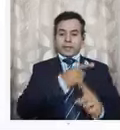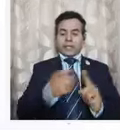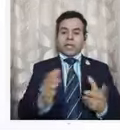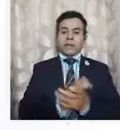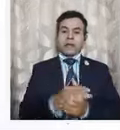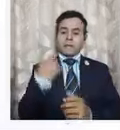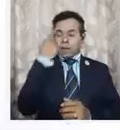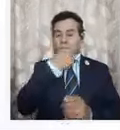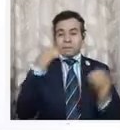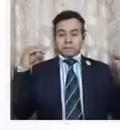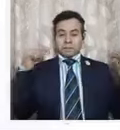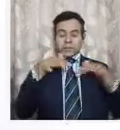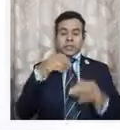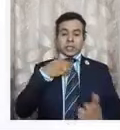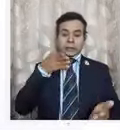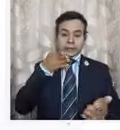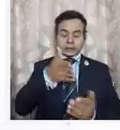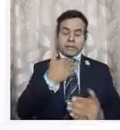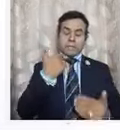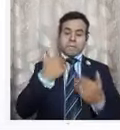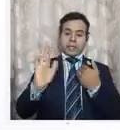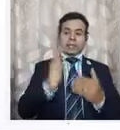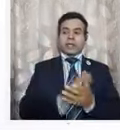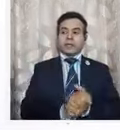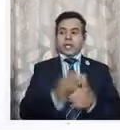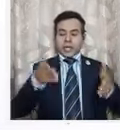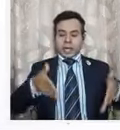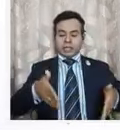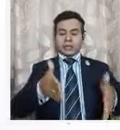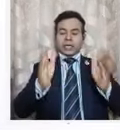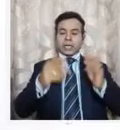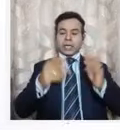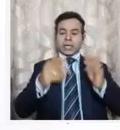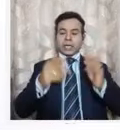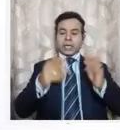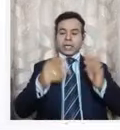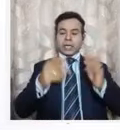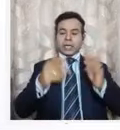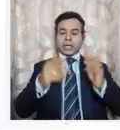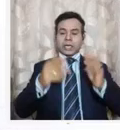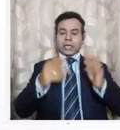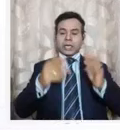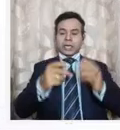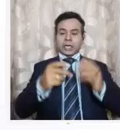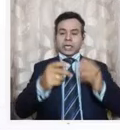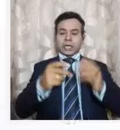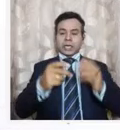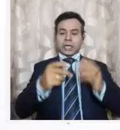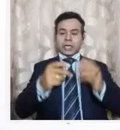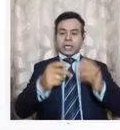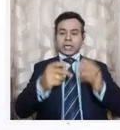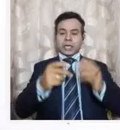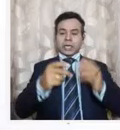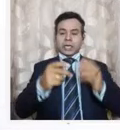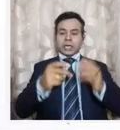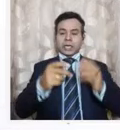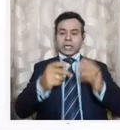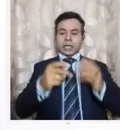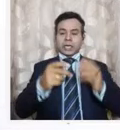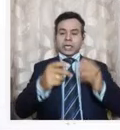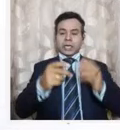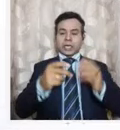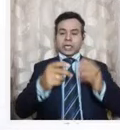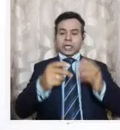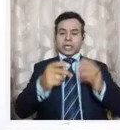যায় আমাদের অনেক জনগোষ্ঠী, বিশেষ করে তরুণদের ক্ষেত্রে বলবো এবং তরুণ যুবকদের ক্ষেত্রে বলবো, যে অনেক জায়গায় দেখা